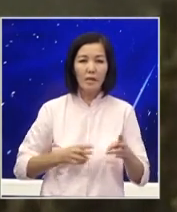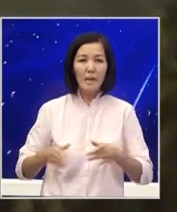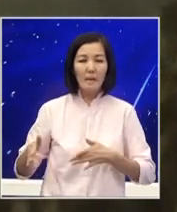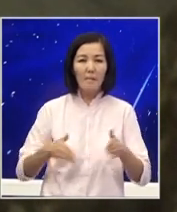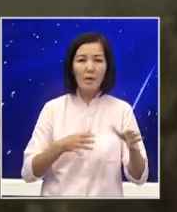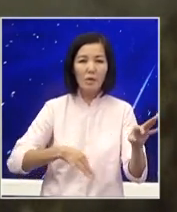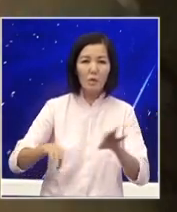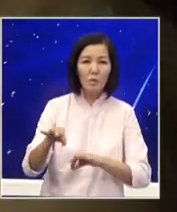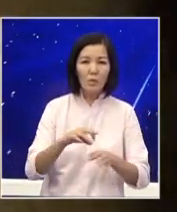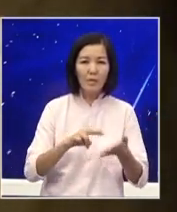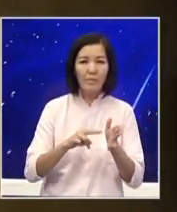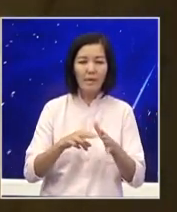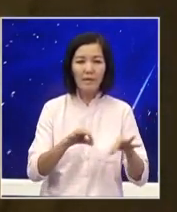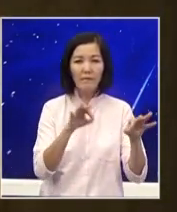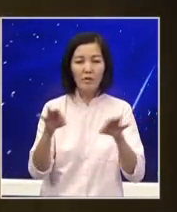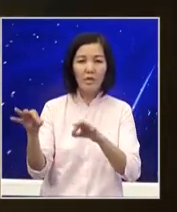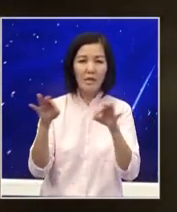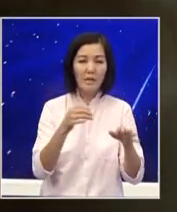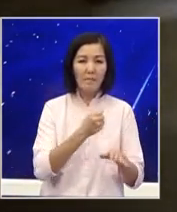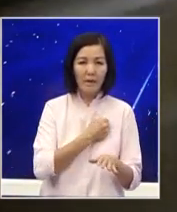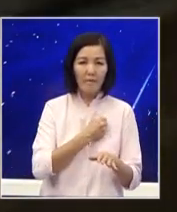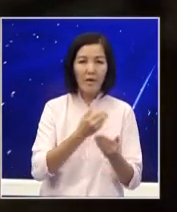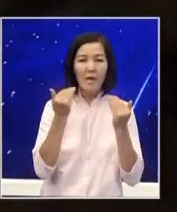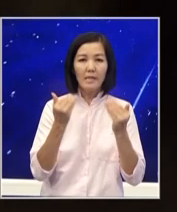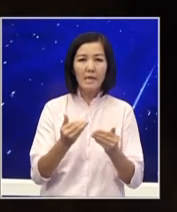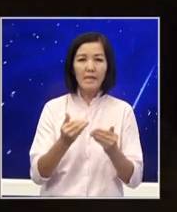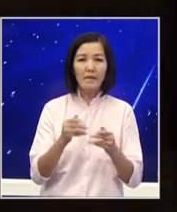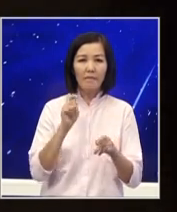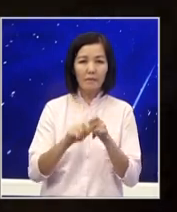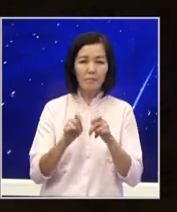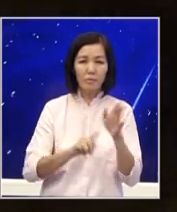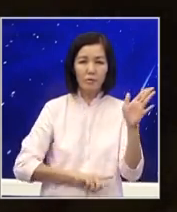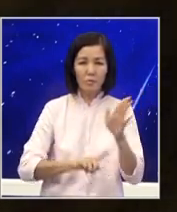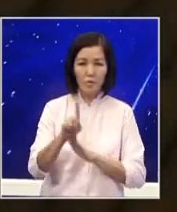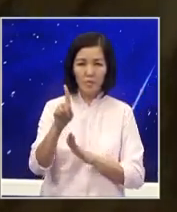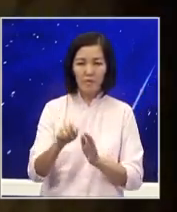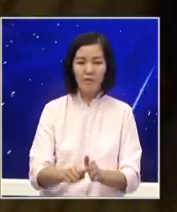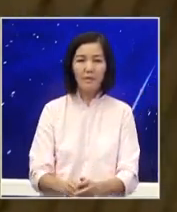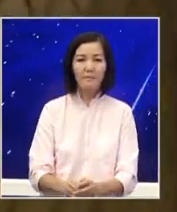конспиративного передвижения боевиков на данный момент возбуждено уголовное дело